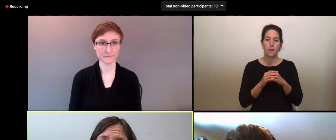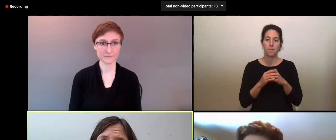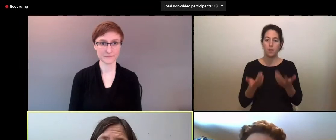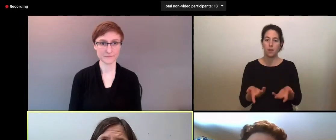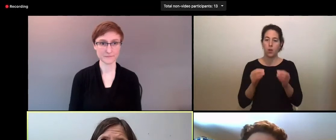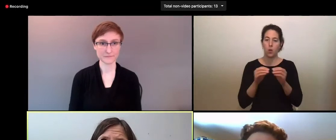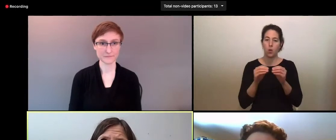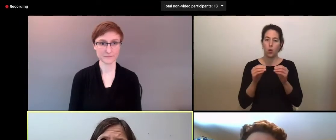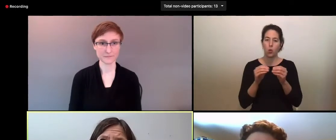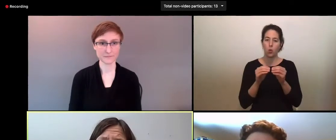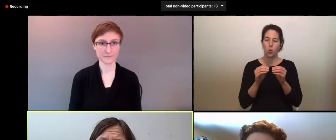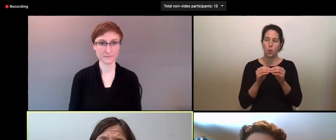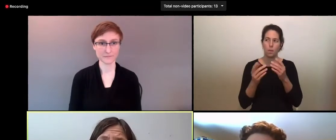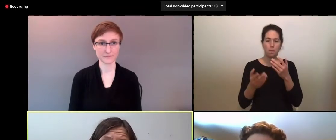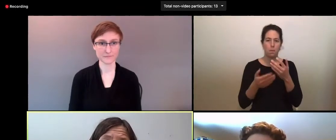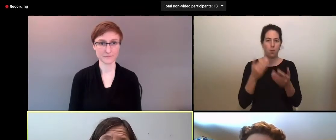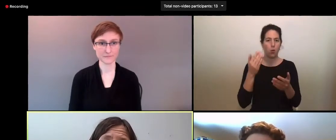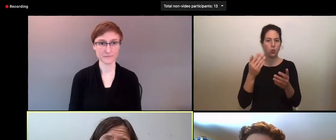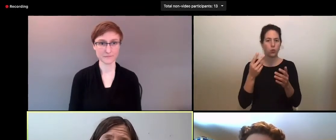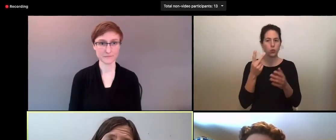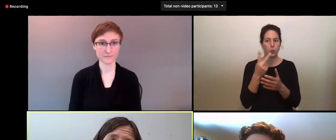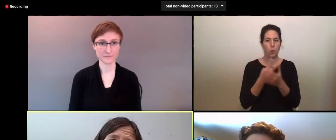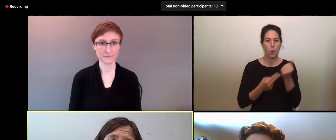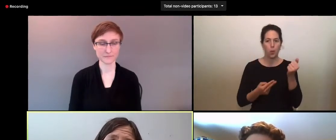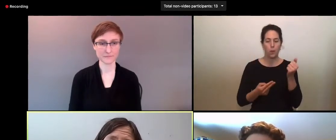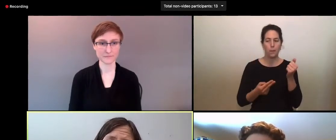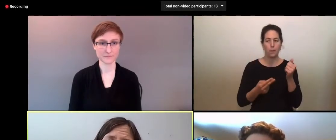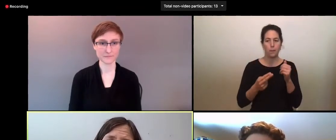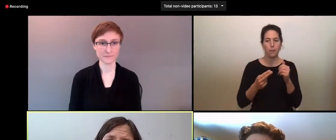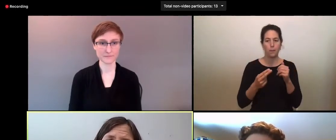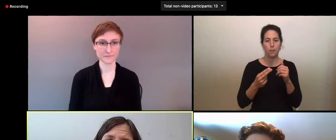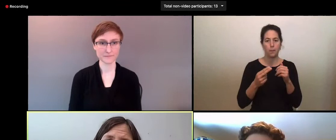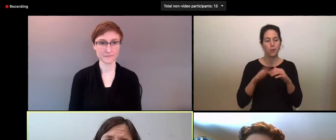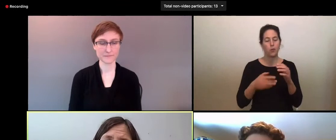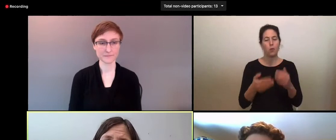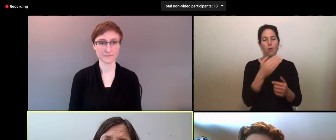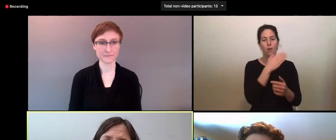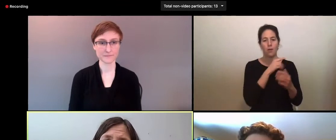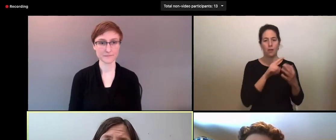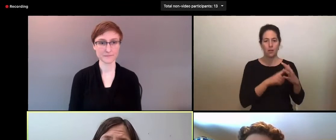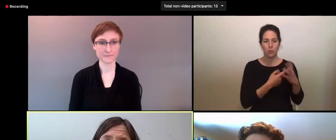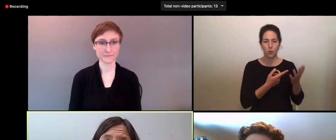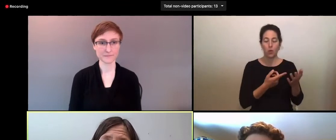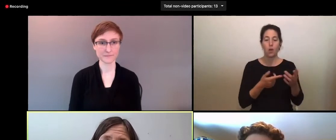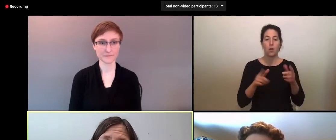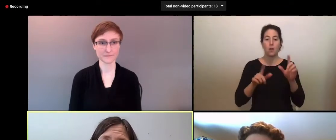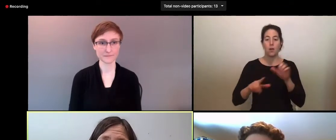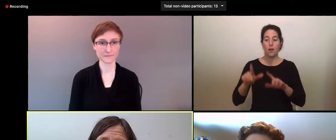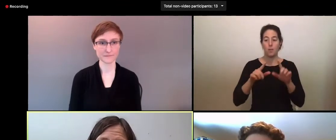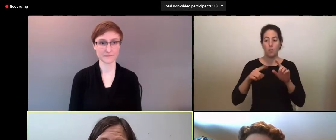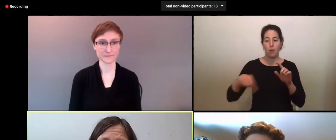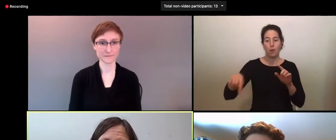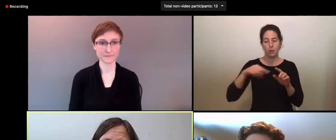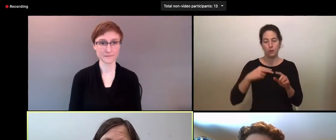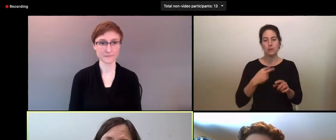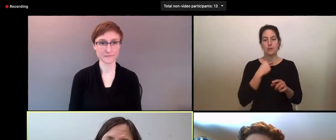nombre est presque deux fois auparavant et les laboratoires sont occupés.